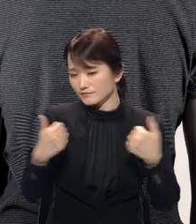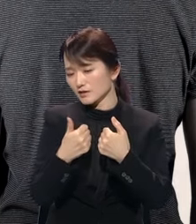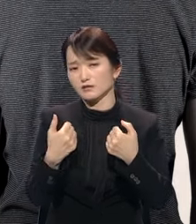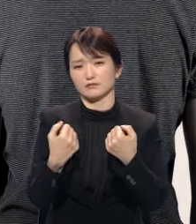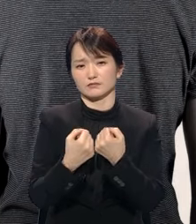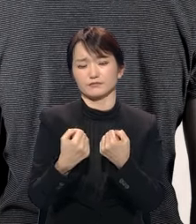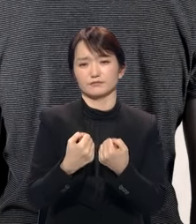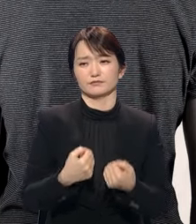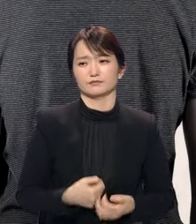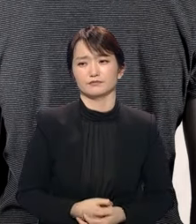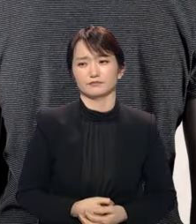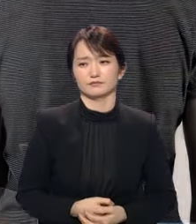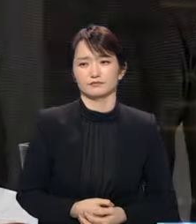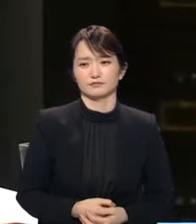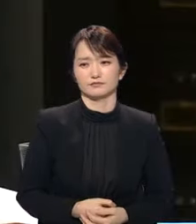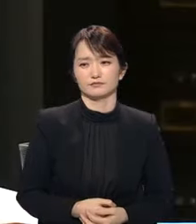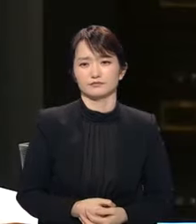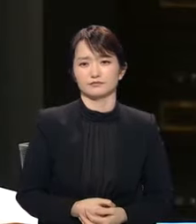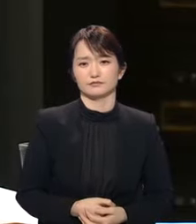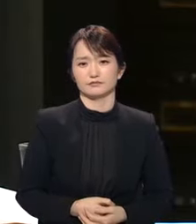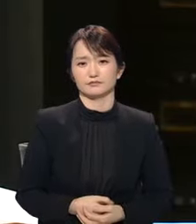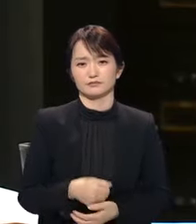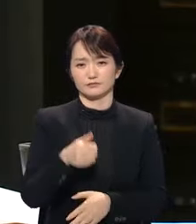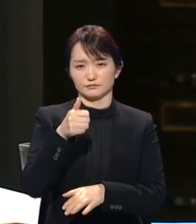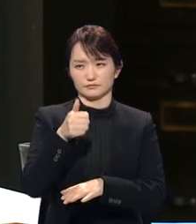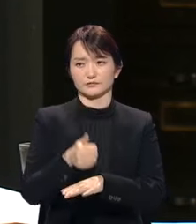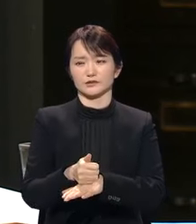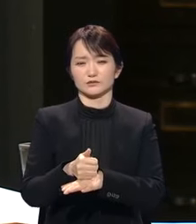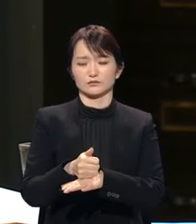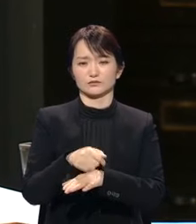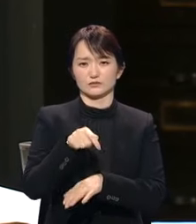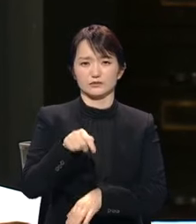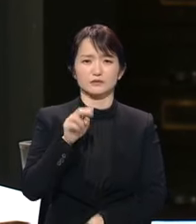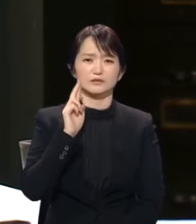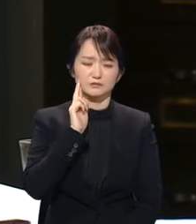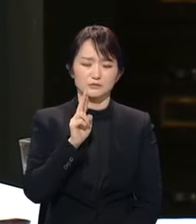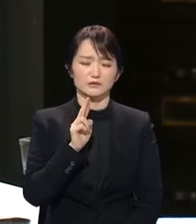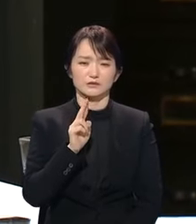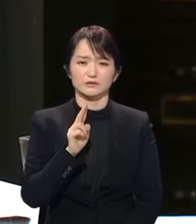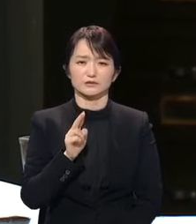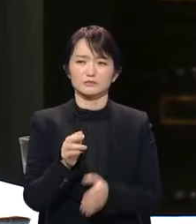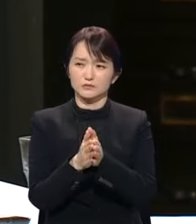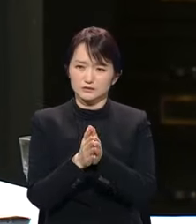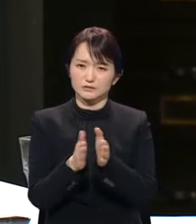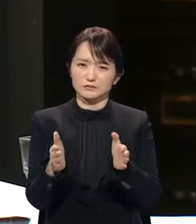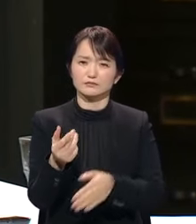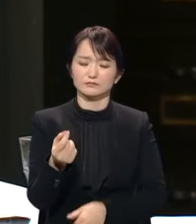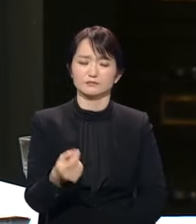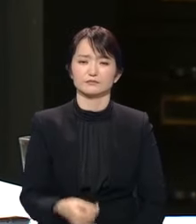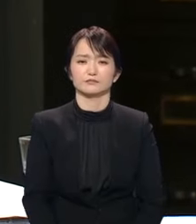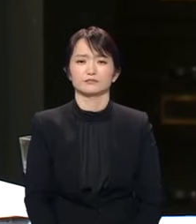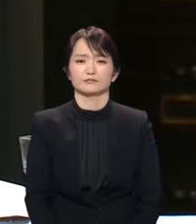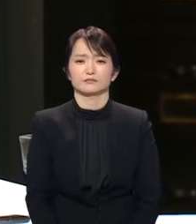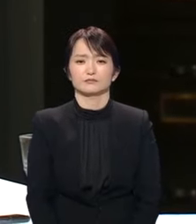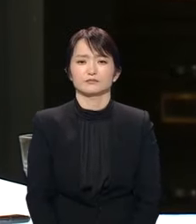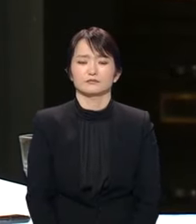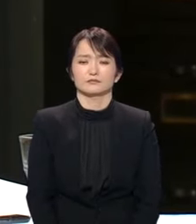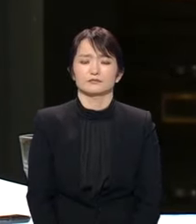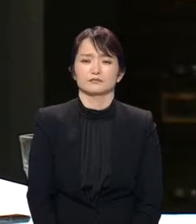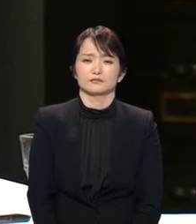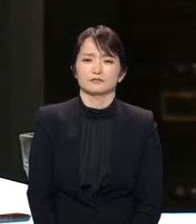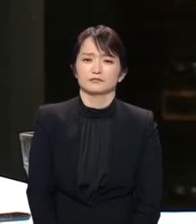일이. 아, 결국 이게 비극의 시작이었던 건가 싶은데, 자 교수님. 사실 이제